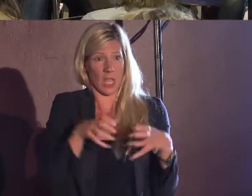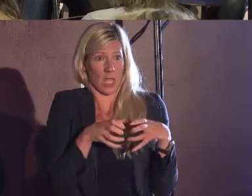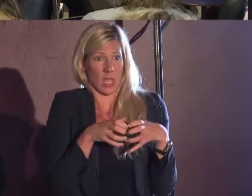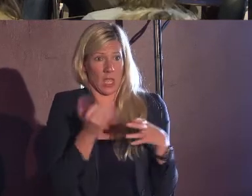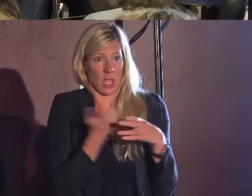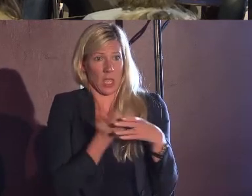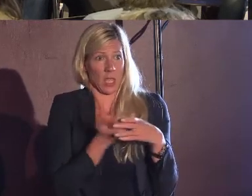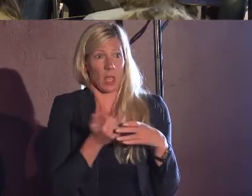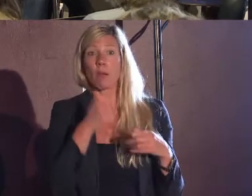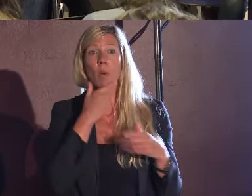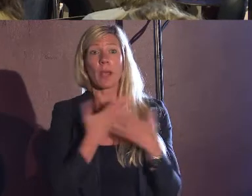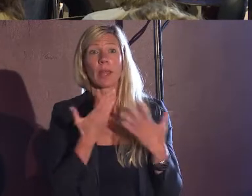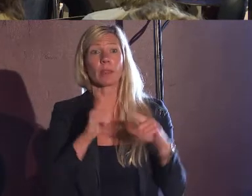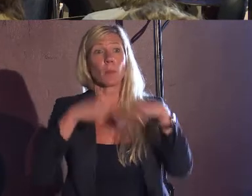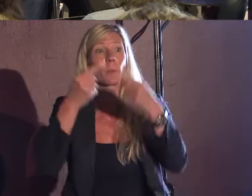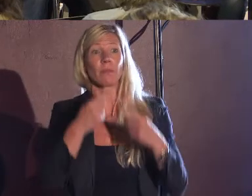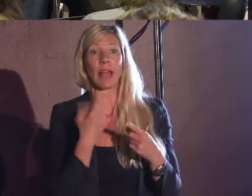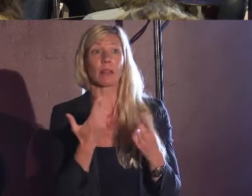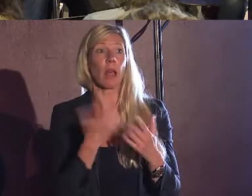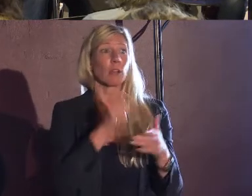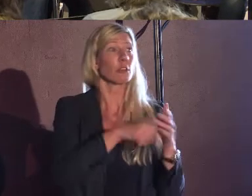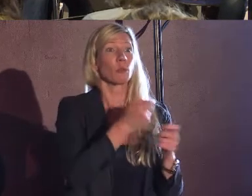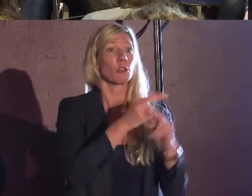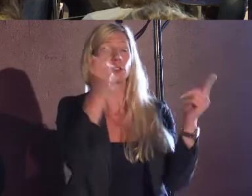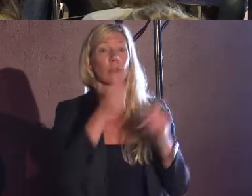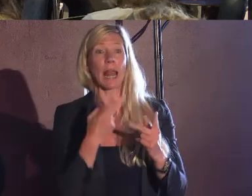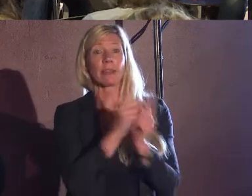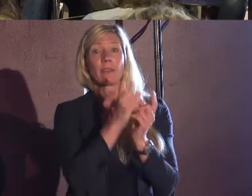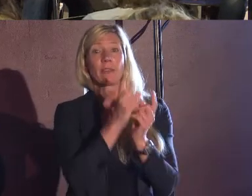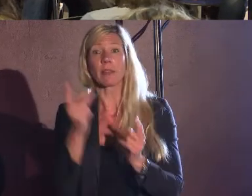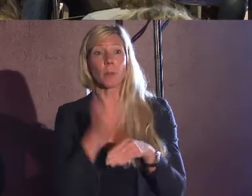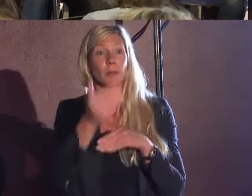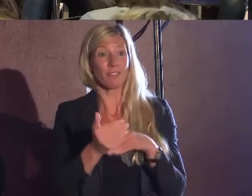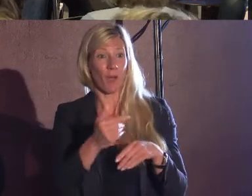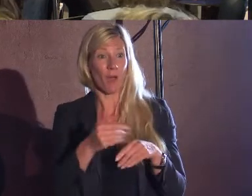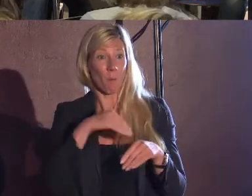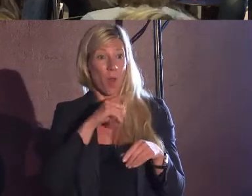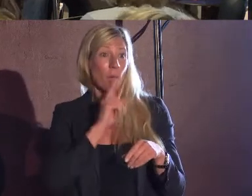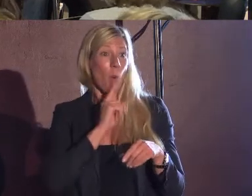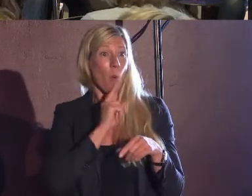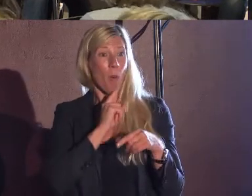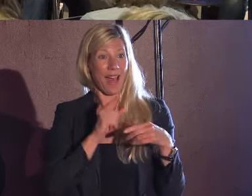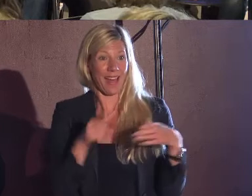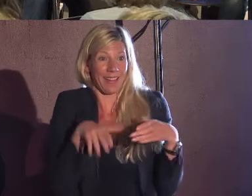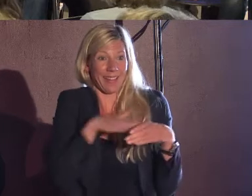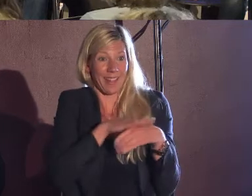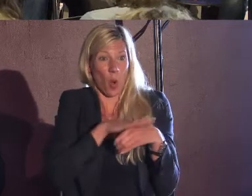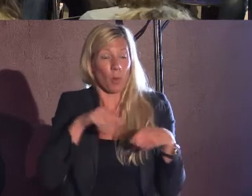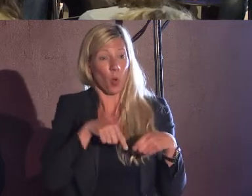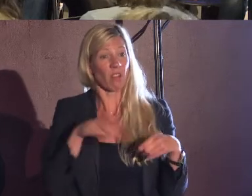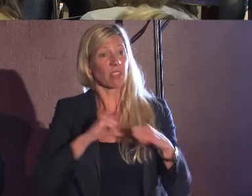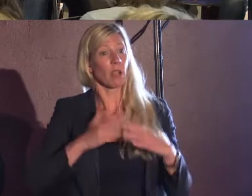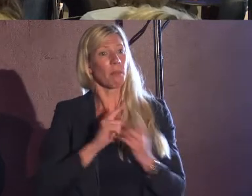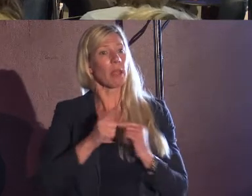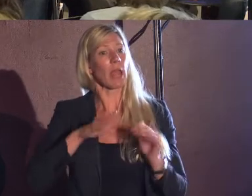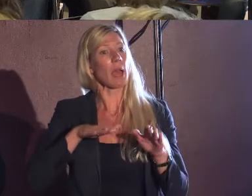utveckla, liksom bryta ny mark eller träffa andra utanför vår lilla ankdam. För det är ju klart att vi blir